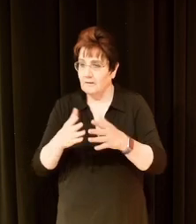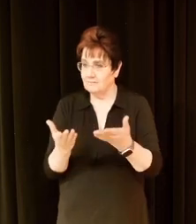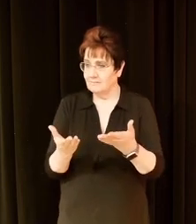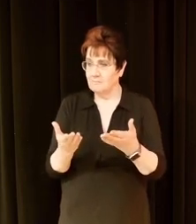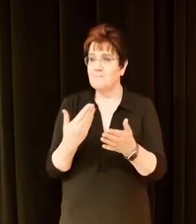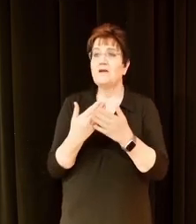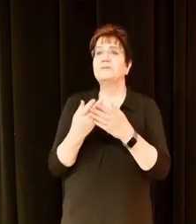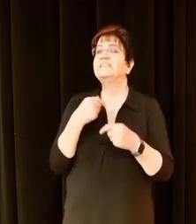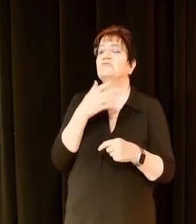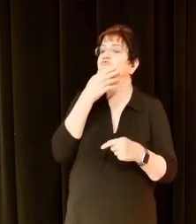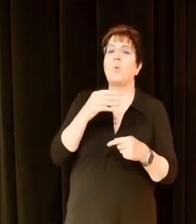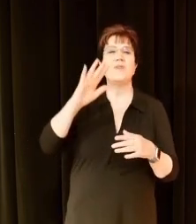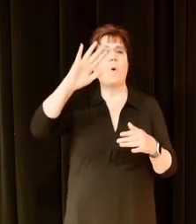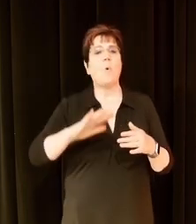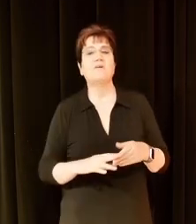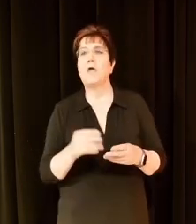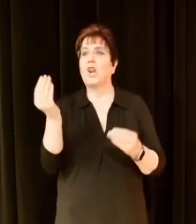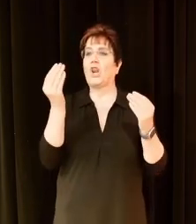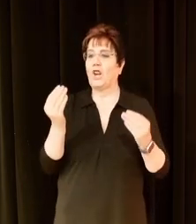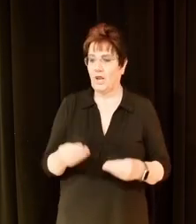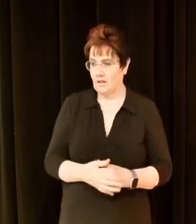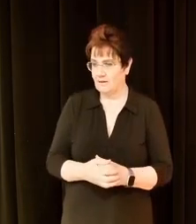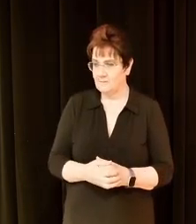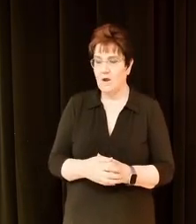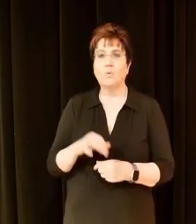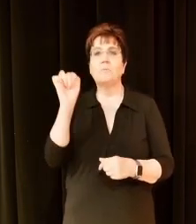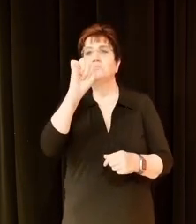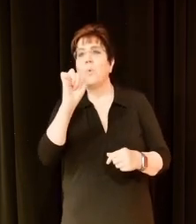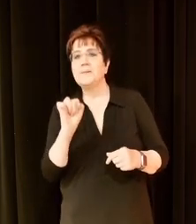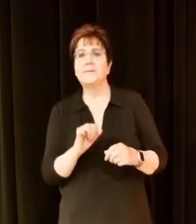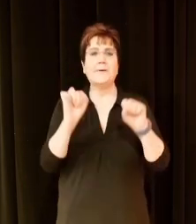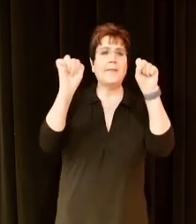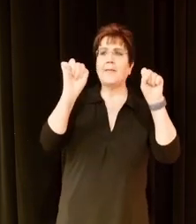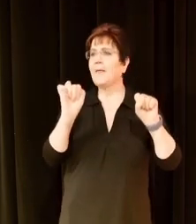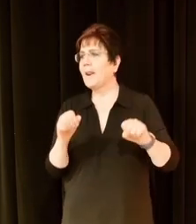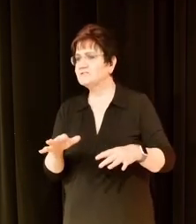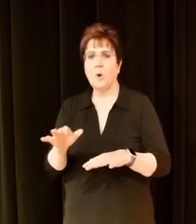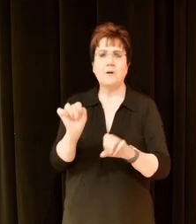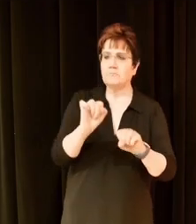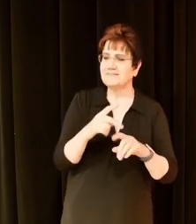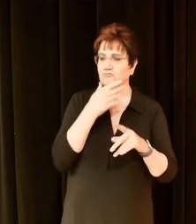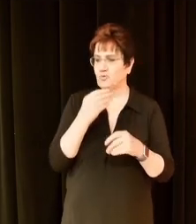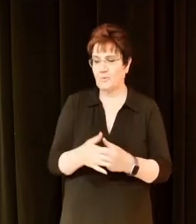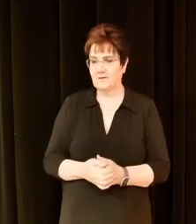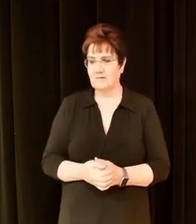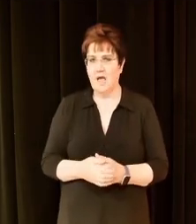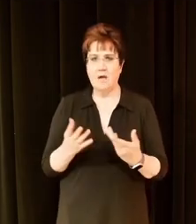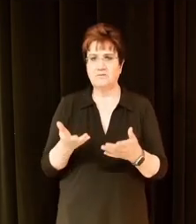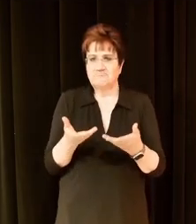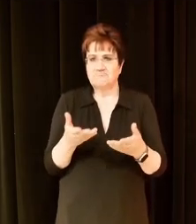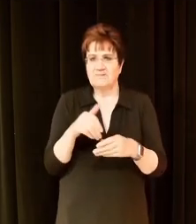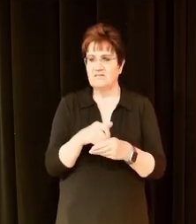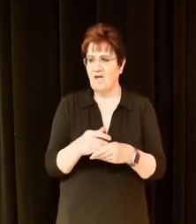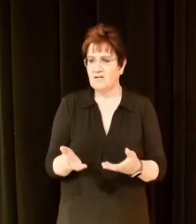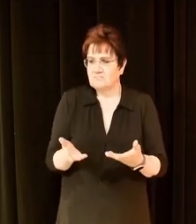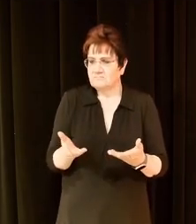machen schöne Oberflächen, ich sage es mal so, wie in der Postmoderne, wir polieren alles und dann ist alles schön. Aber eigentlich sagt uns das nichts mehr. Es